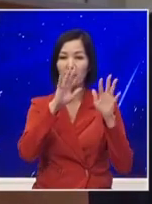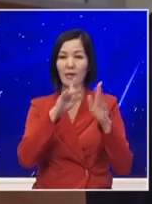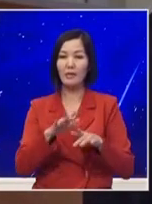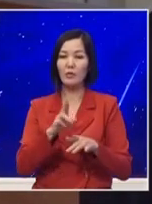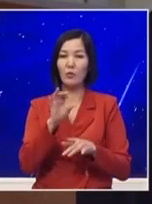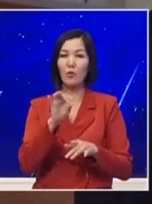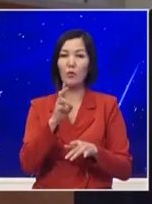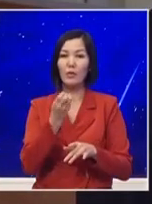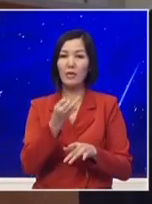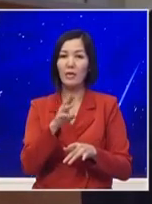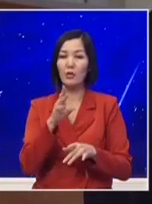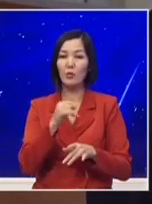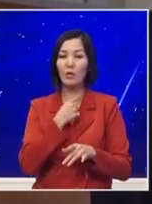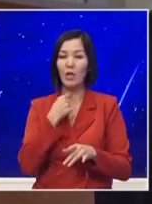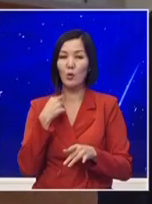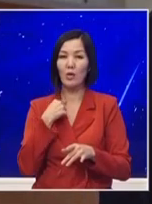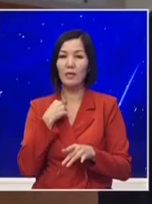көркейту талдырған қалан